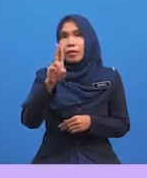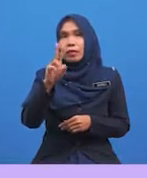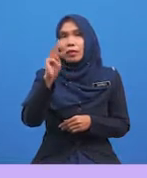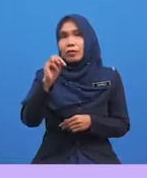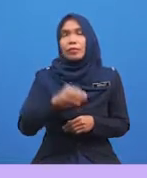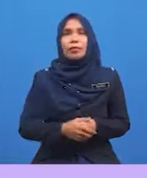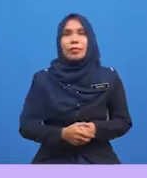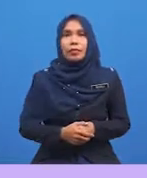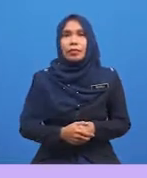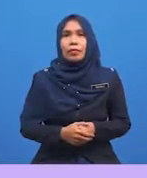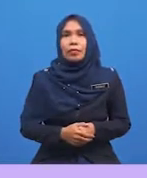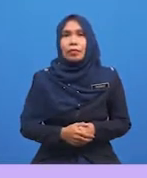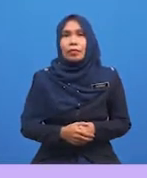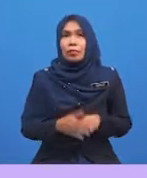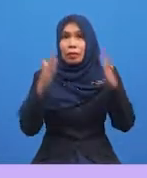penduduk.